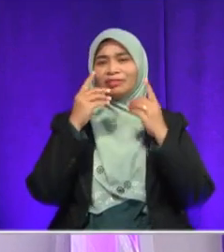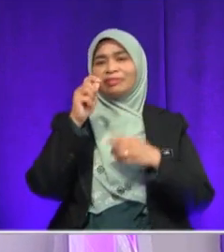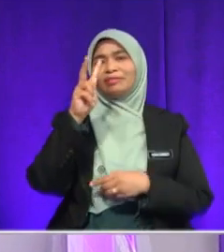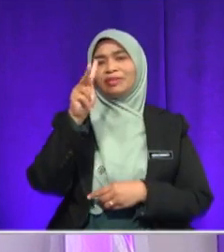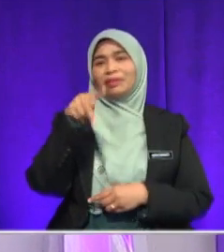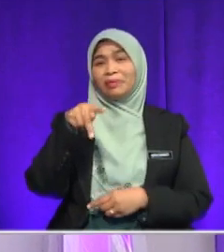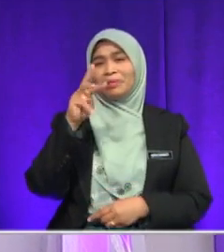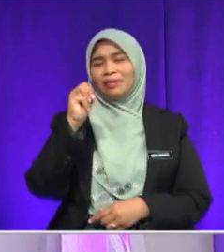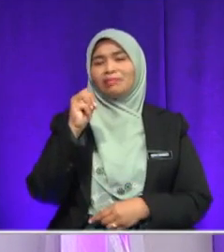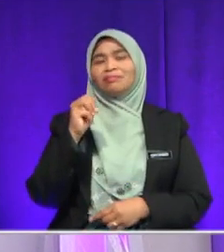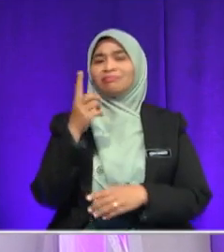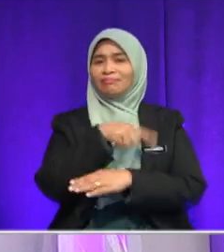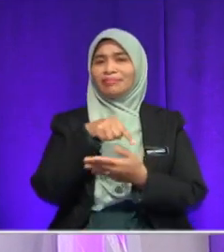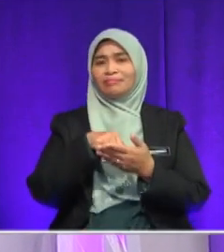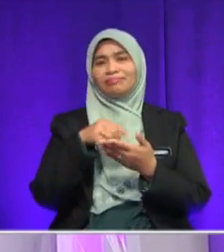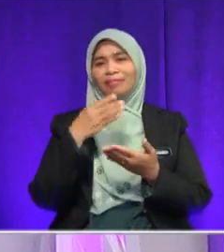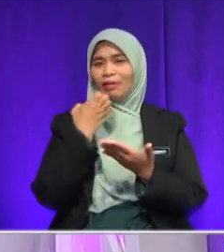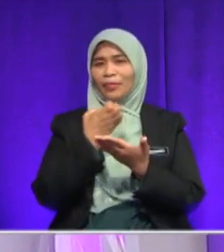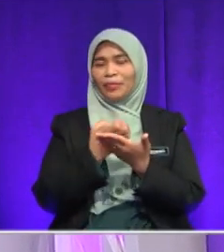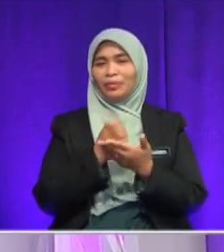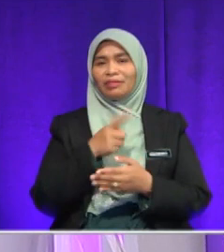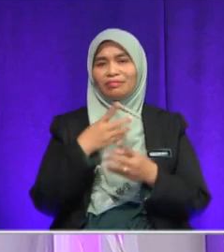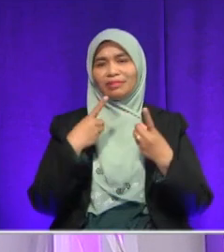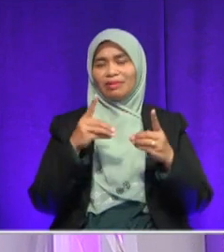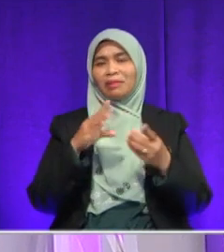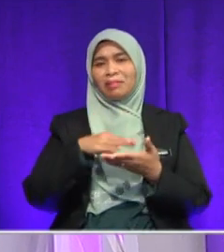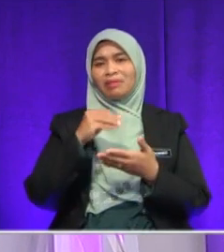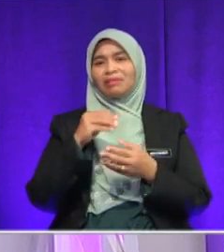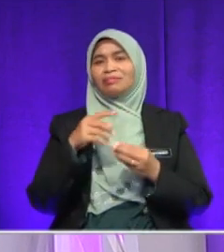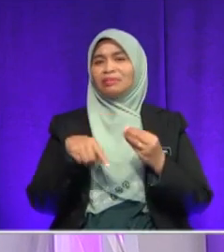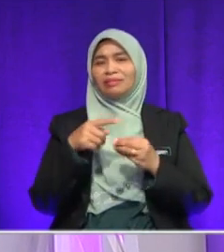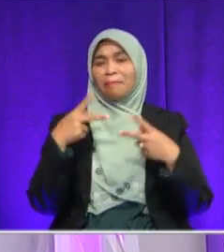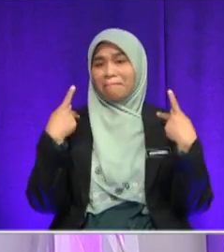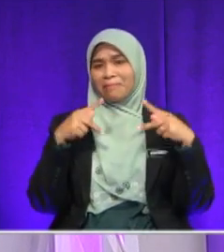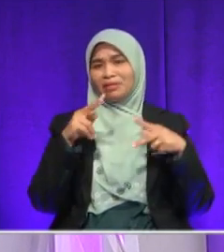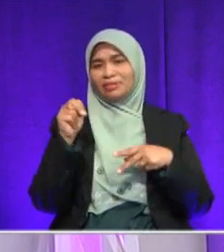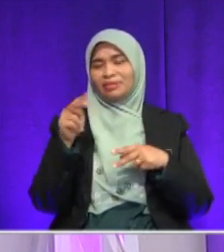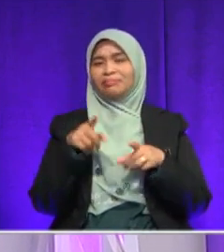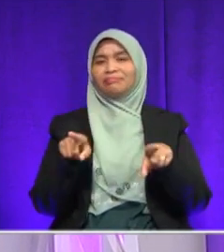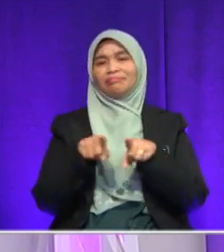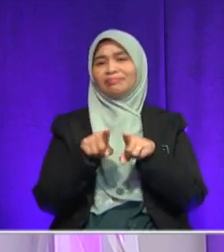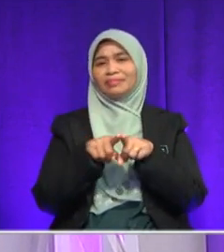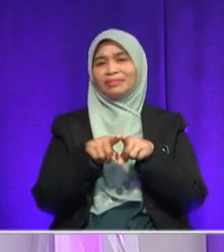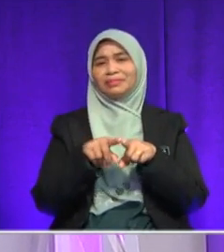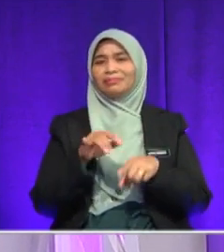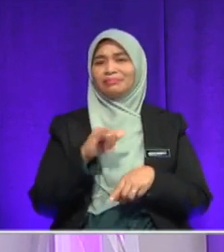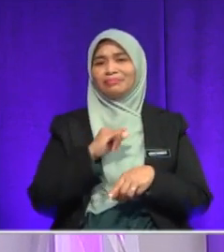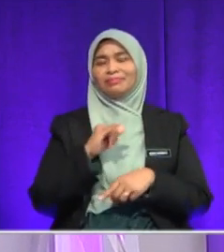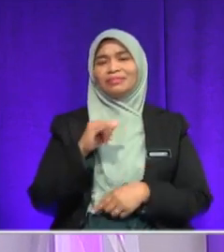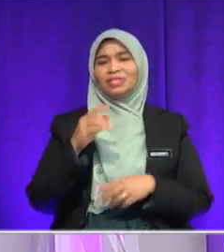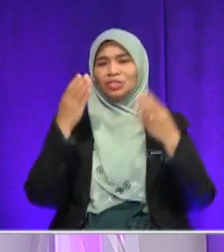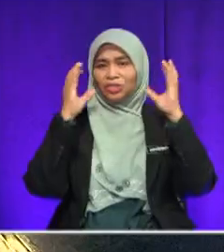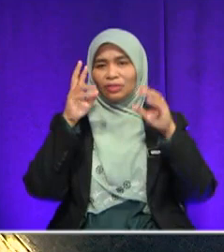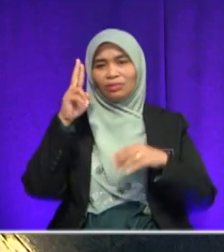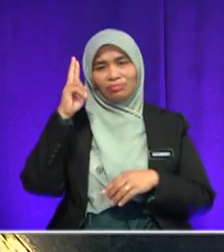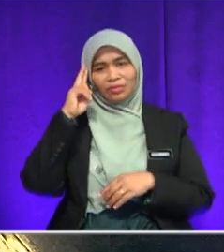ini dalam mata pelajaran ekonomi, kita sedang belajar topik mengenai pasaran dan bersama saya ialah Cikgu Roslan. Cikgu, kita